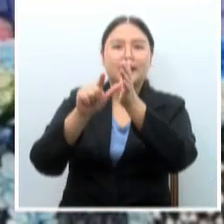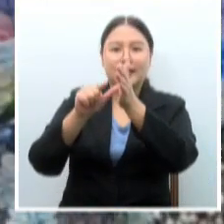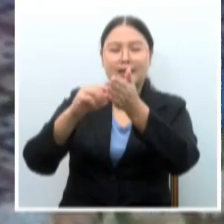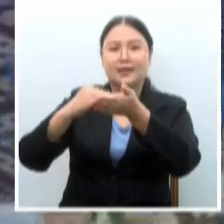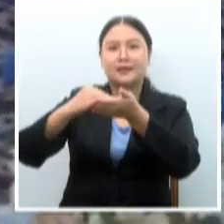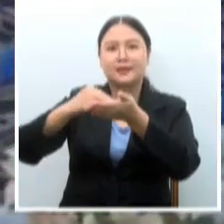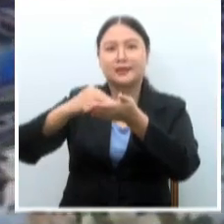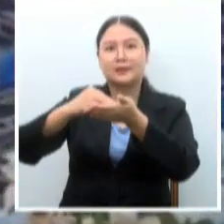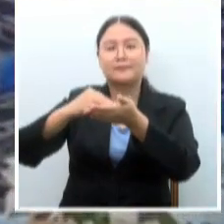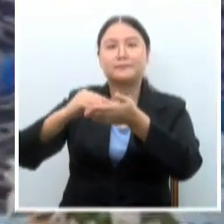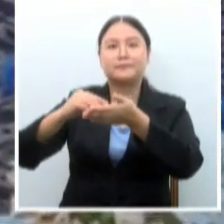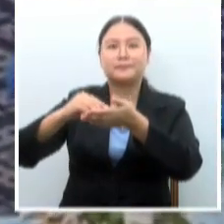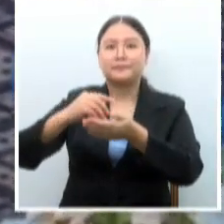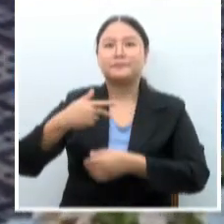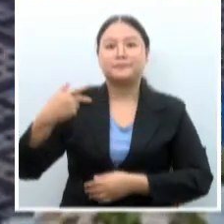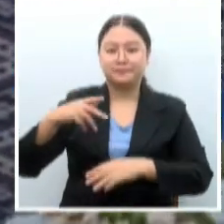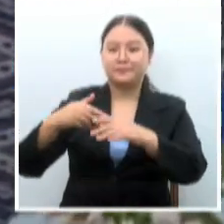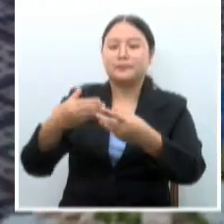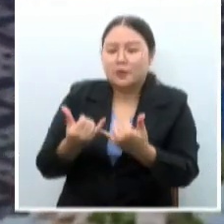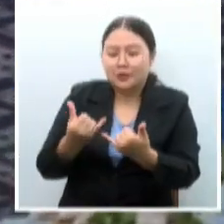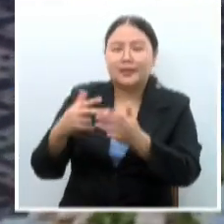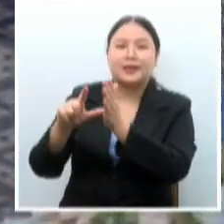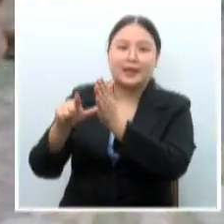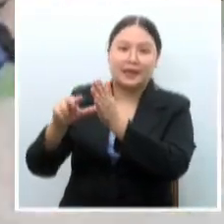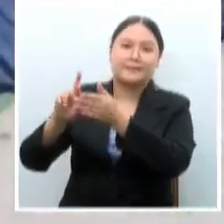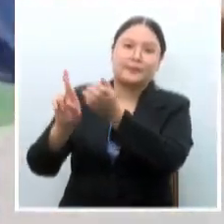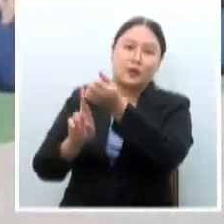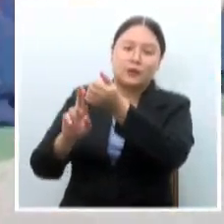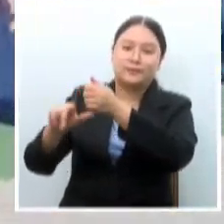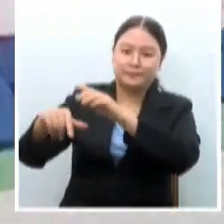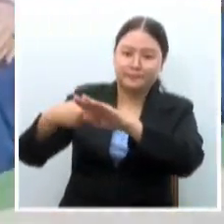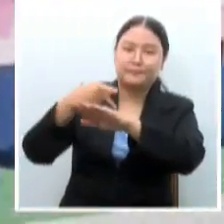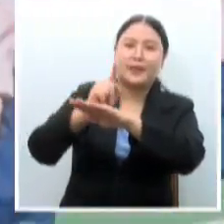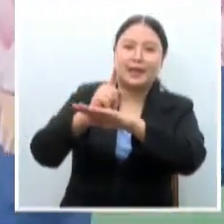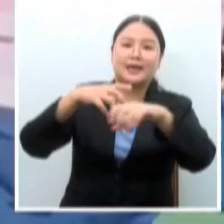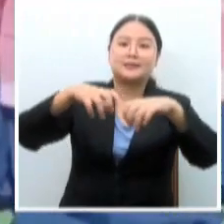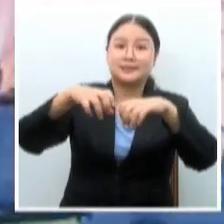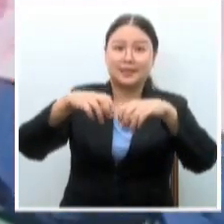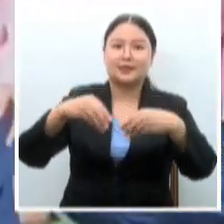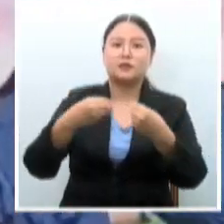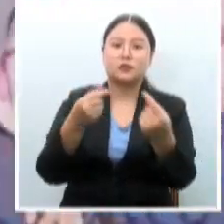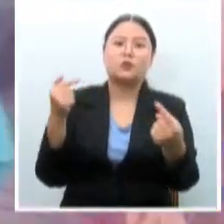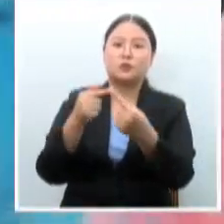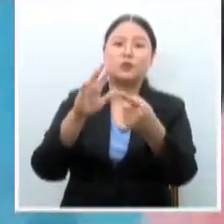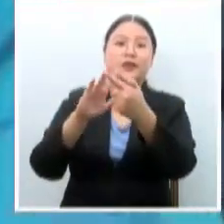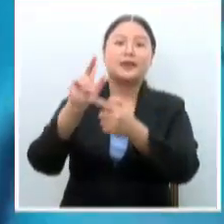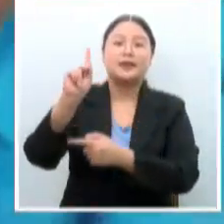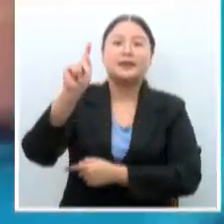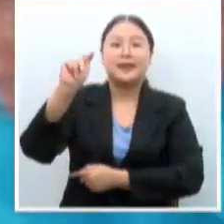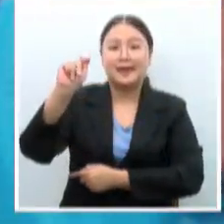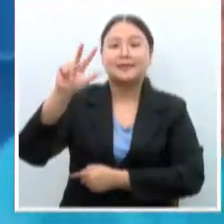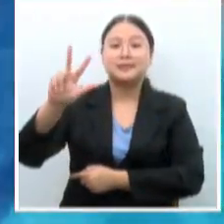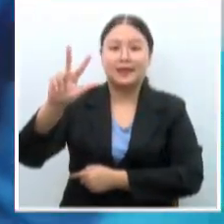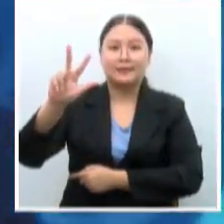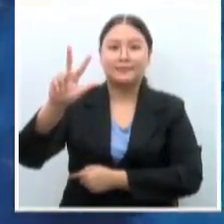ขั้นพื้นฐานเป็นประธานเปิดงานวันเกียรติยศจัดโดยสำนักงานเขตพื้นที่การศึกษาประถมศึกษามหาสารคามเขต